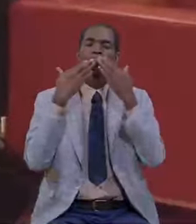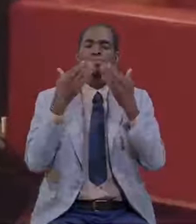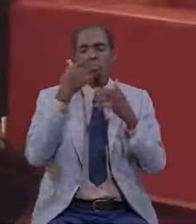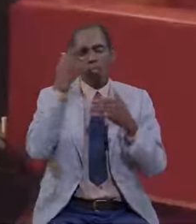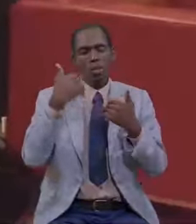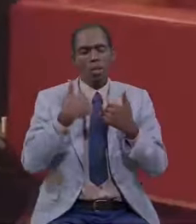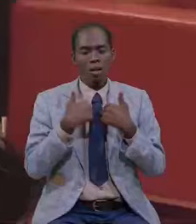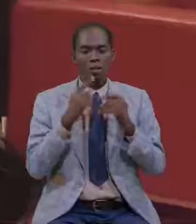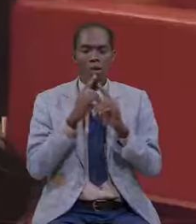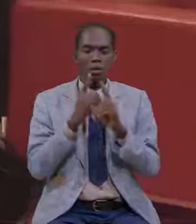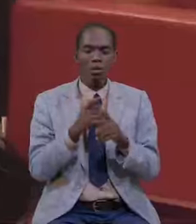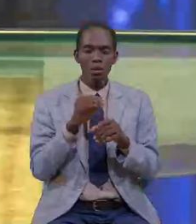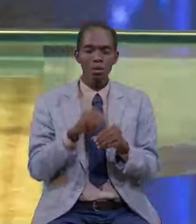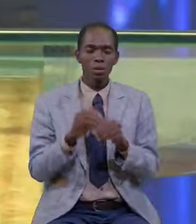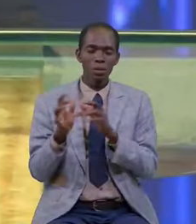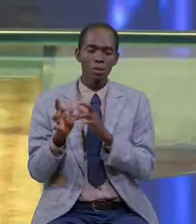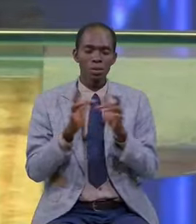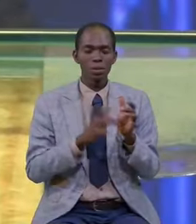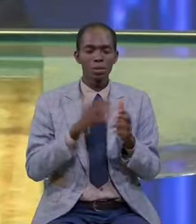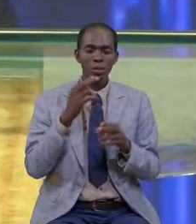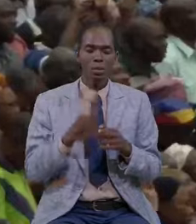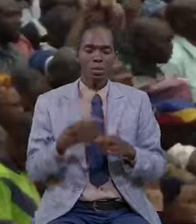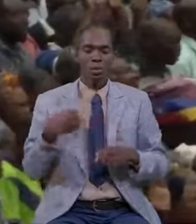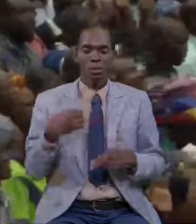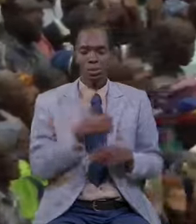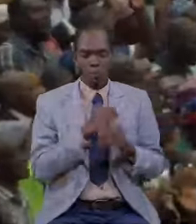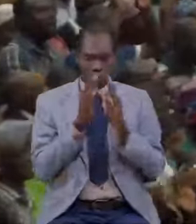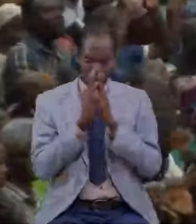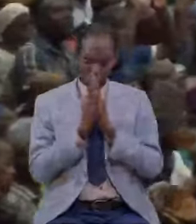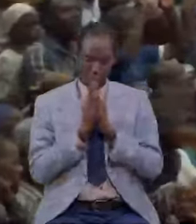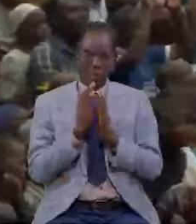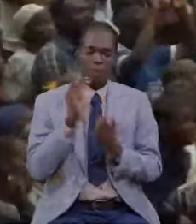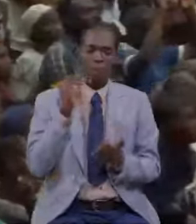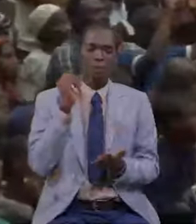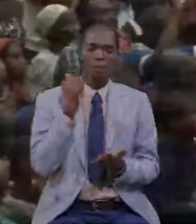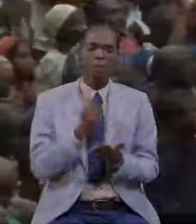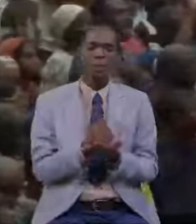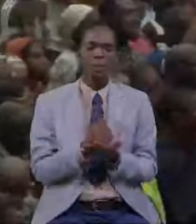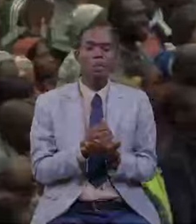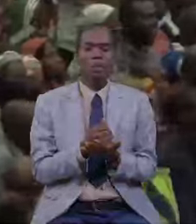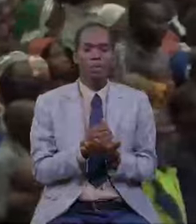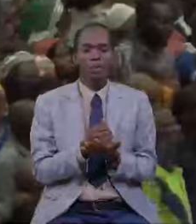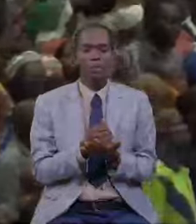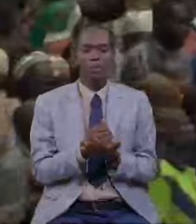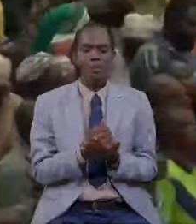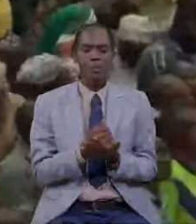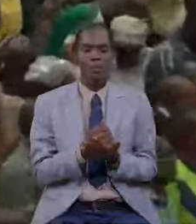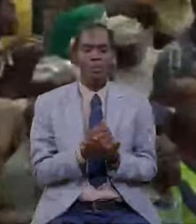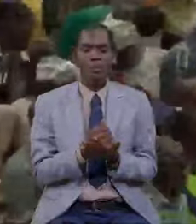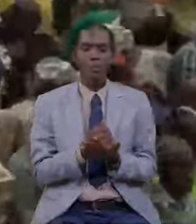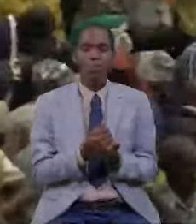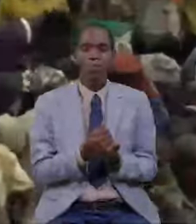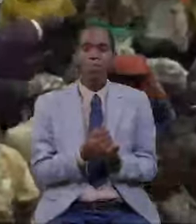es aussi. Au nom de Jésus, nous prions. Vous êtes déjà